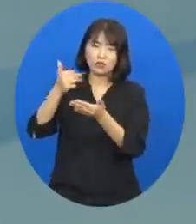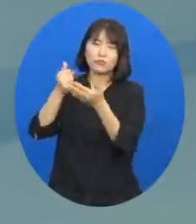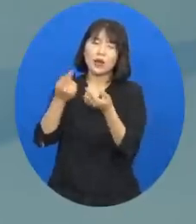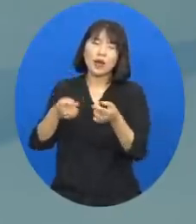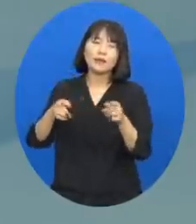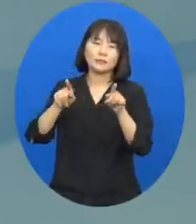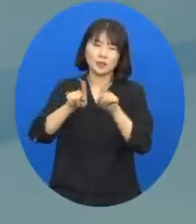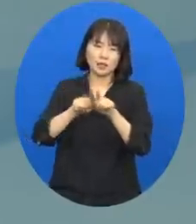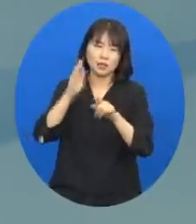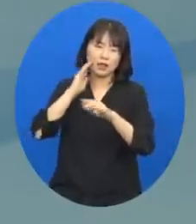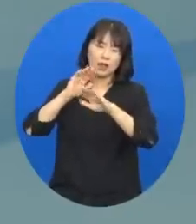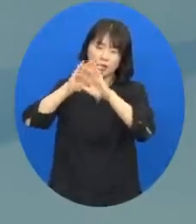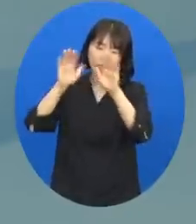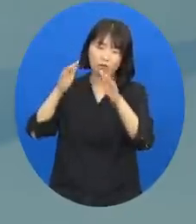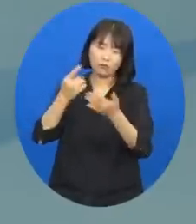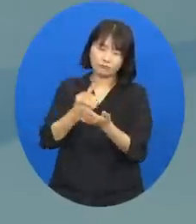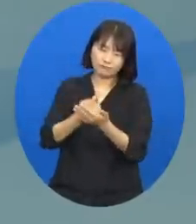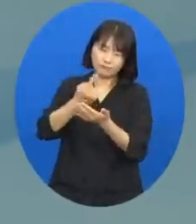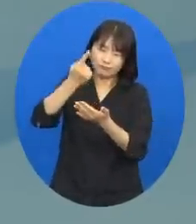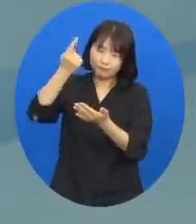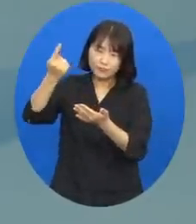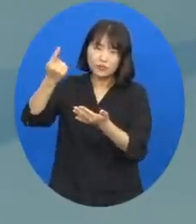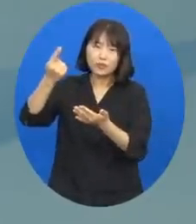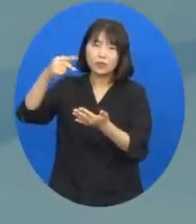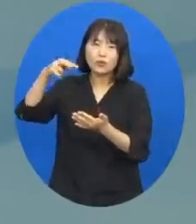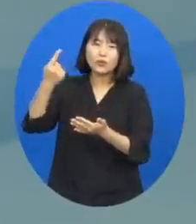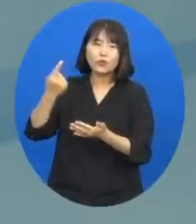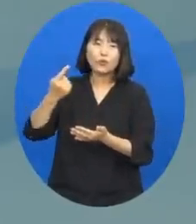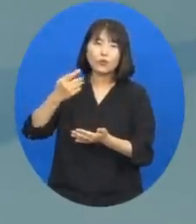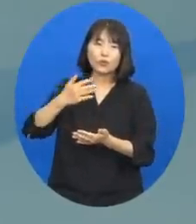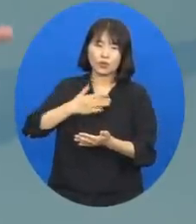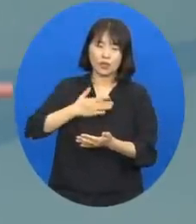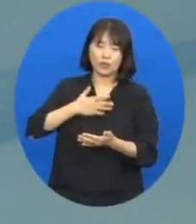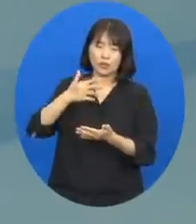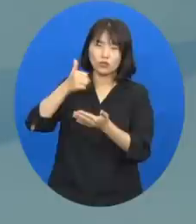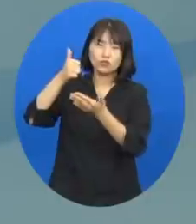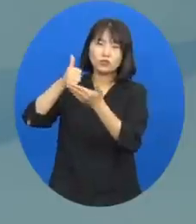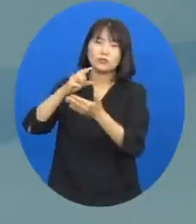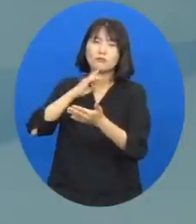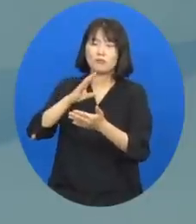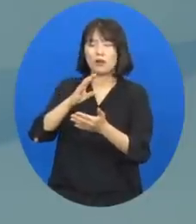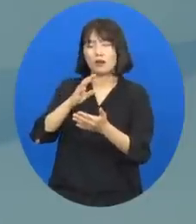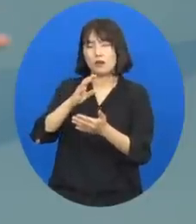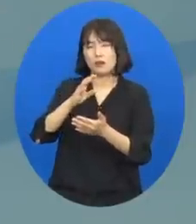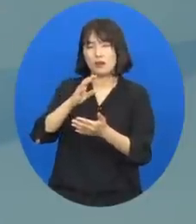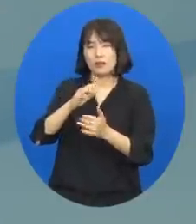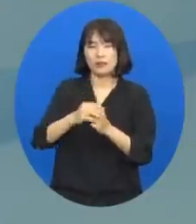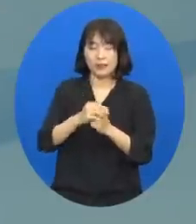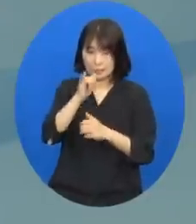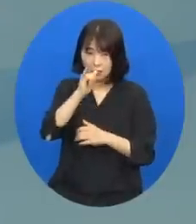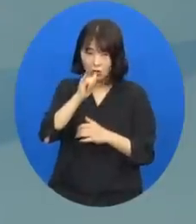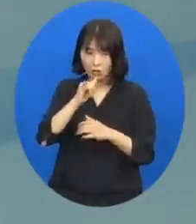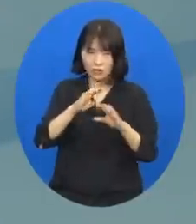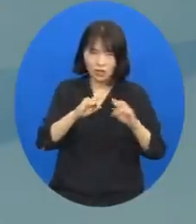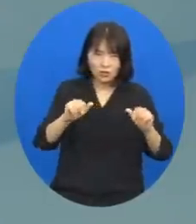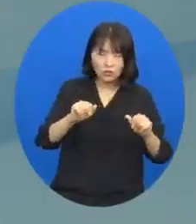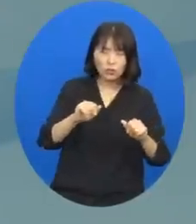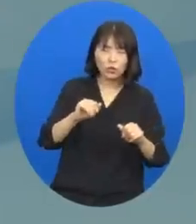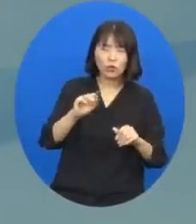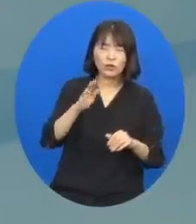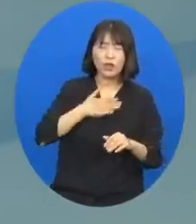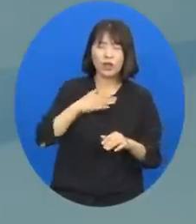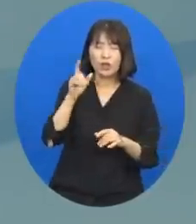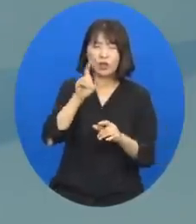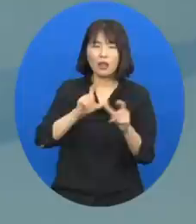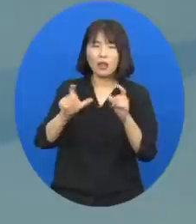하늘로 가더라도 내게 주님 밖에 누가 더 있겠읍니까 땅에서 더라도 내가 무엇을 더 바라겠습니까 하나님은 언제나